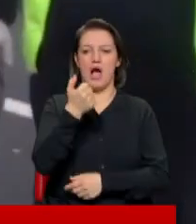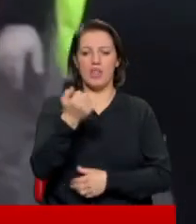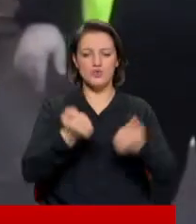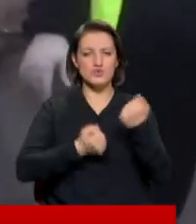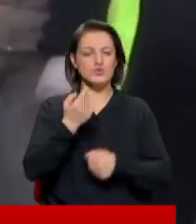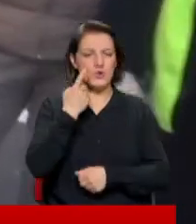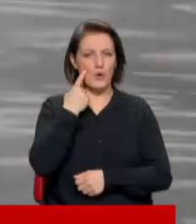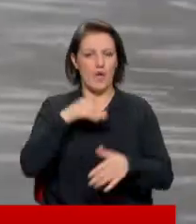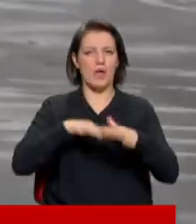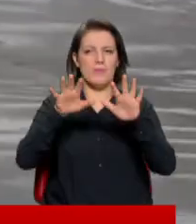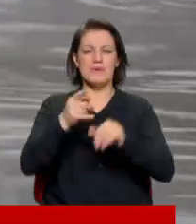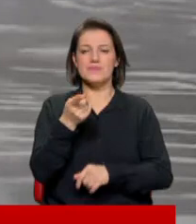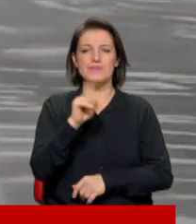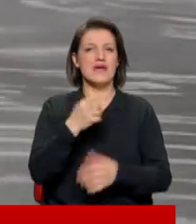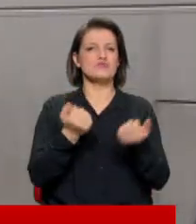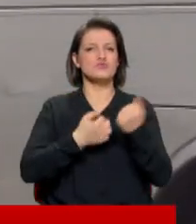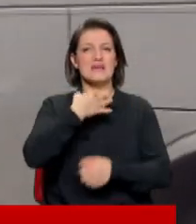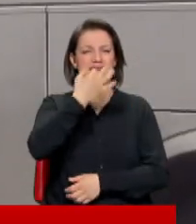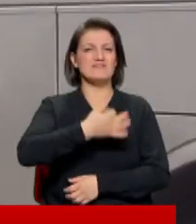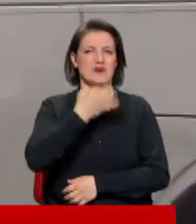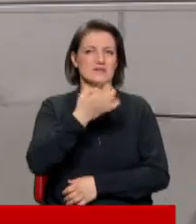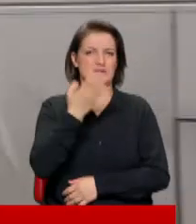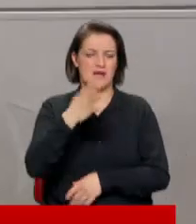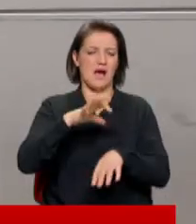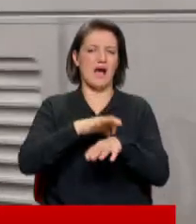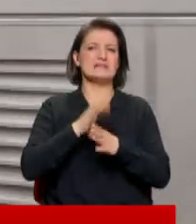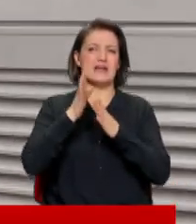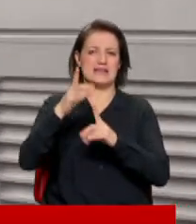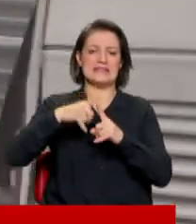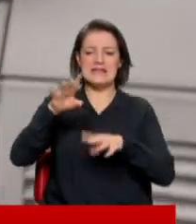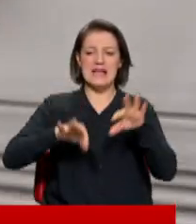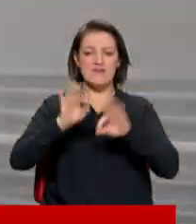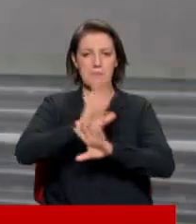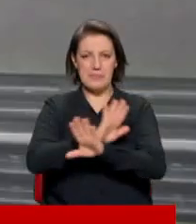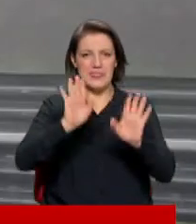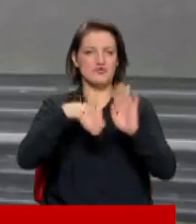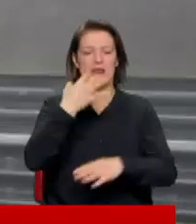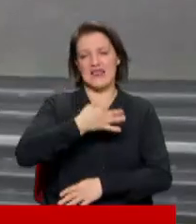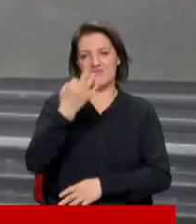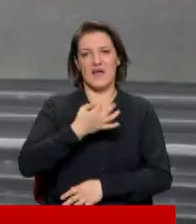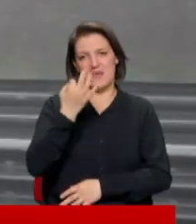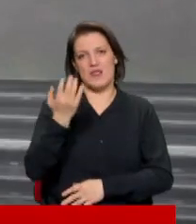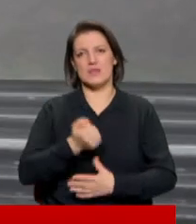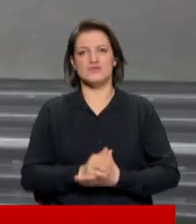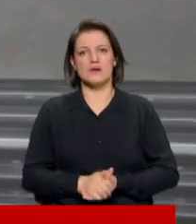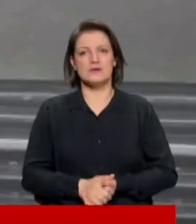sürücü gözaltına alındı. Diğer sürücünün ifadesi ise hastanedeki tedavisinin ardından alınacak.